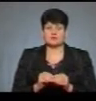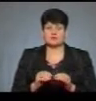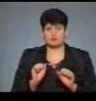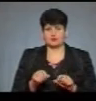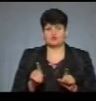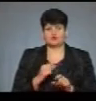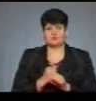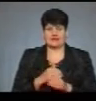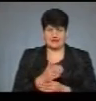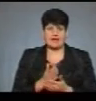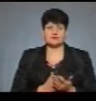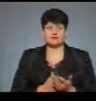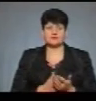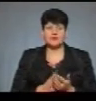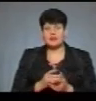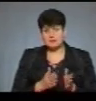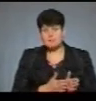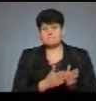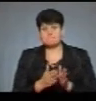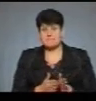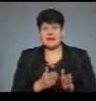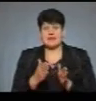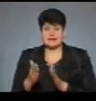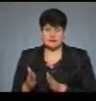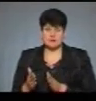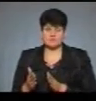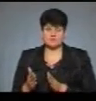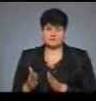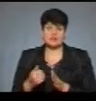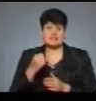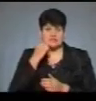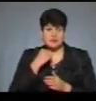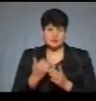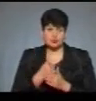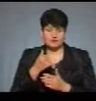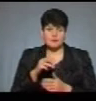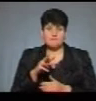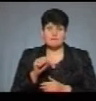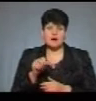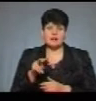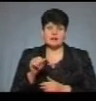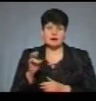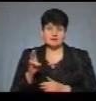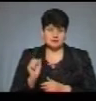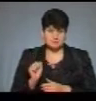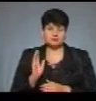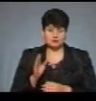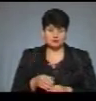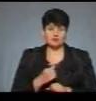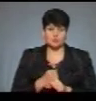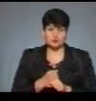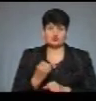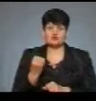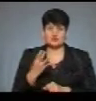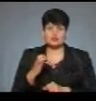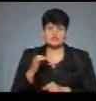щось зробити якість. І ми плавно перейдемо тоді до старого Нового року, до Маланки. Ми будемо робити Маланку.